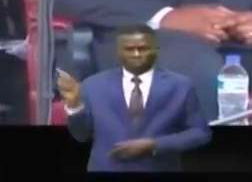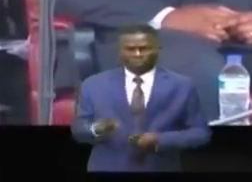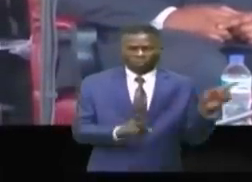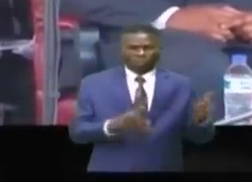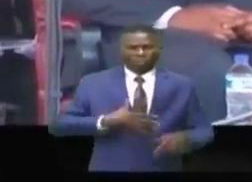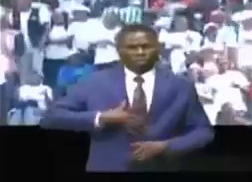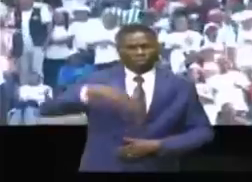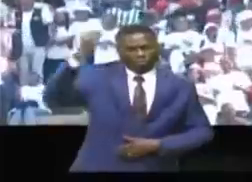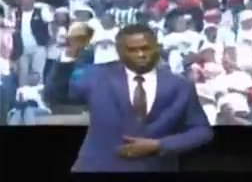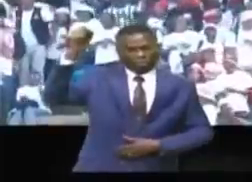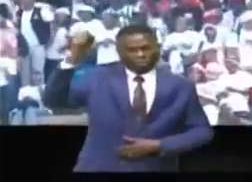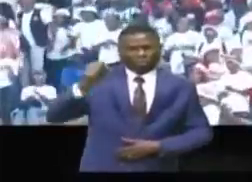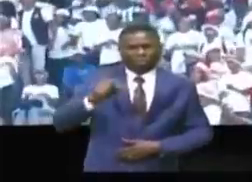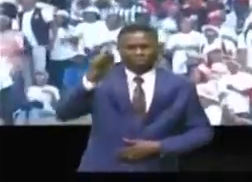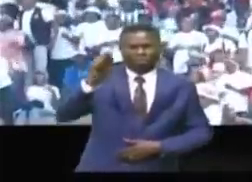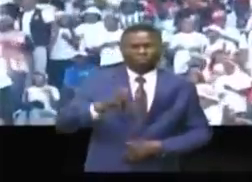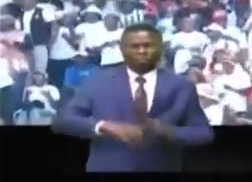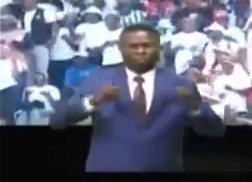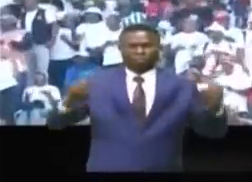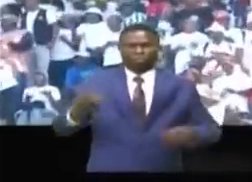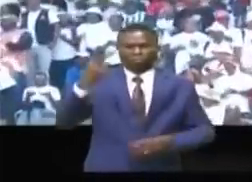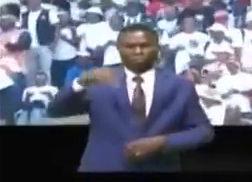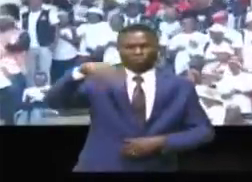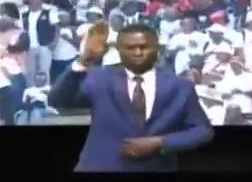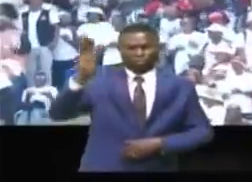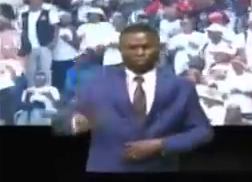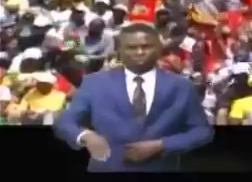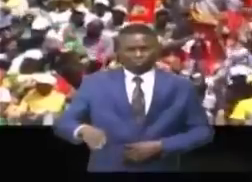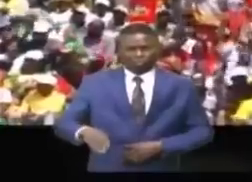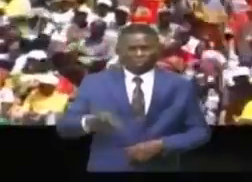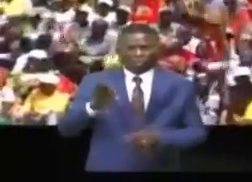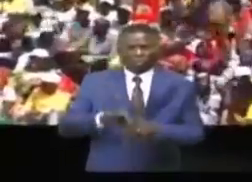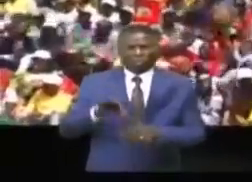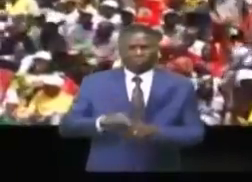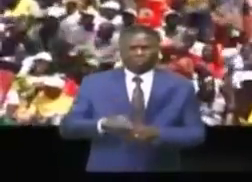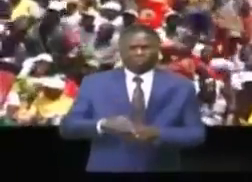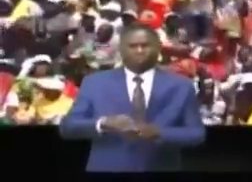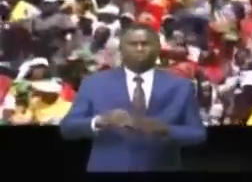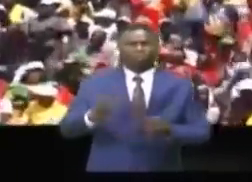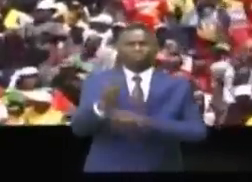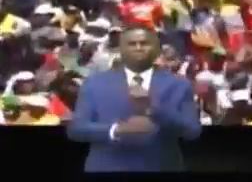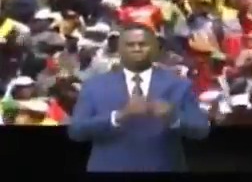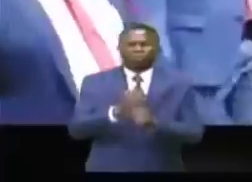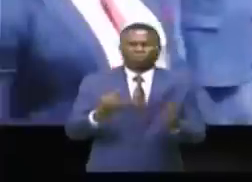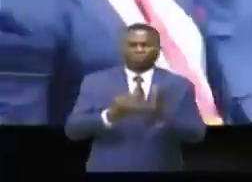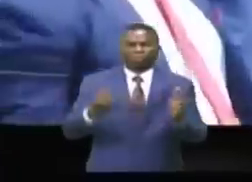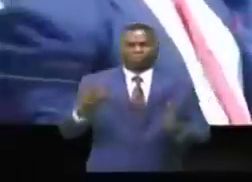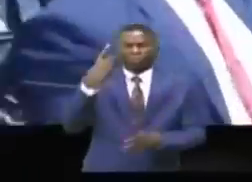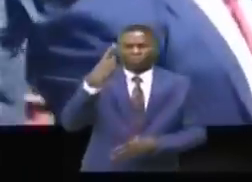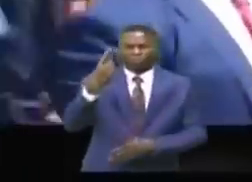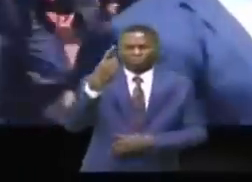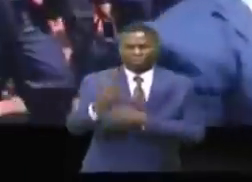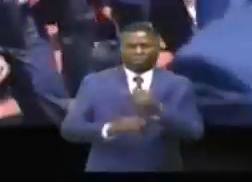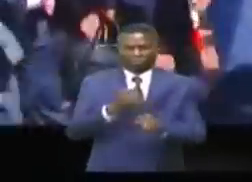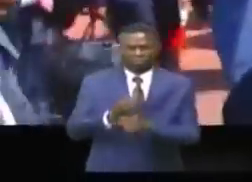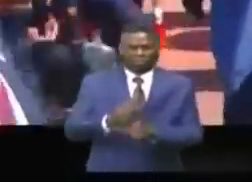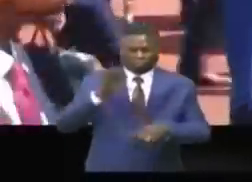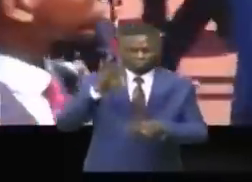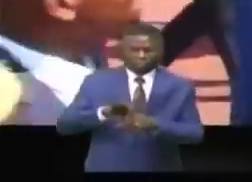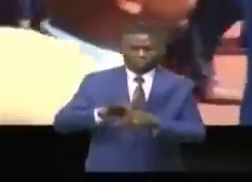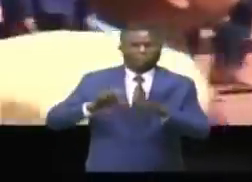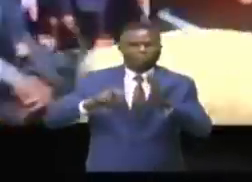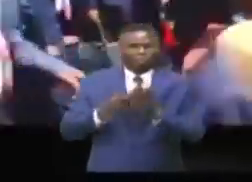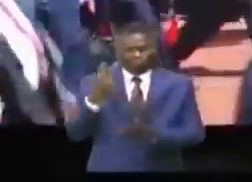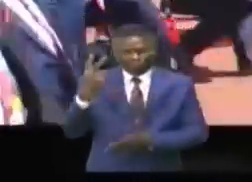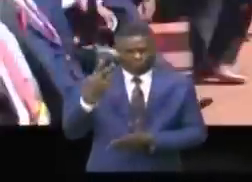avec 52,6% des voix, Emerson Mnangagwa, âgé de 81 ans, remplit pour un second mandat